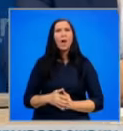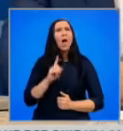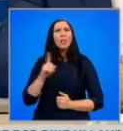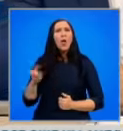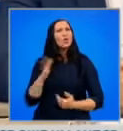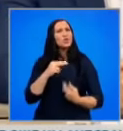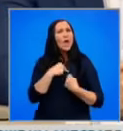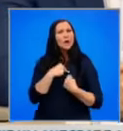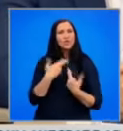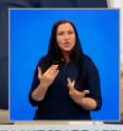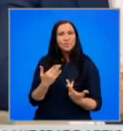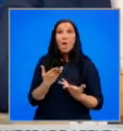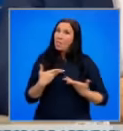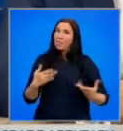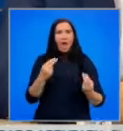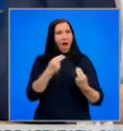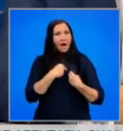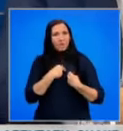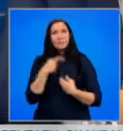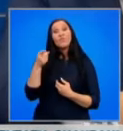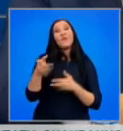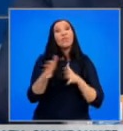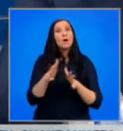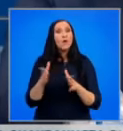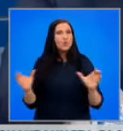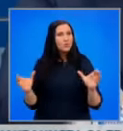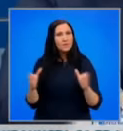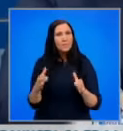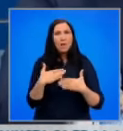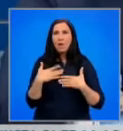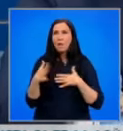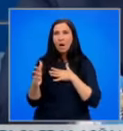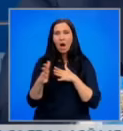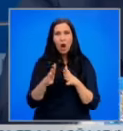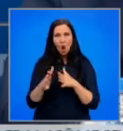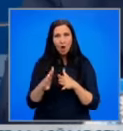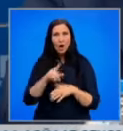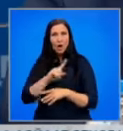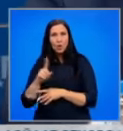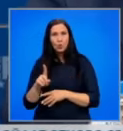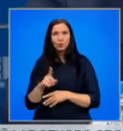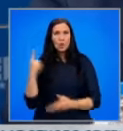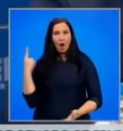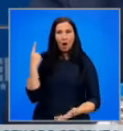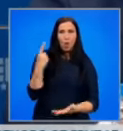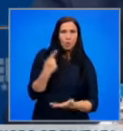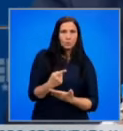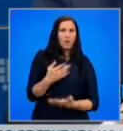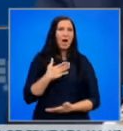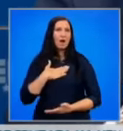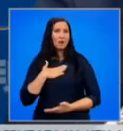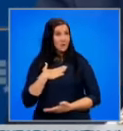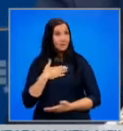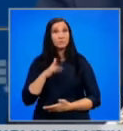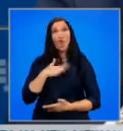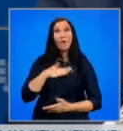ще разчитаме? Ние вярваме, че в това народно събрание има хора, които са господари на себе си и